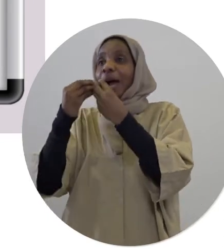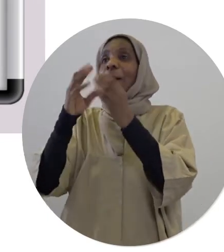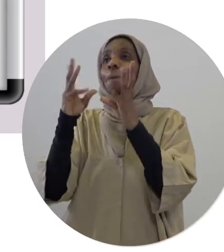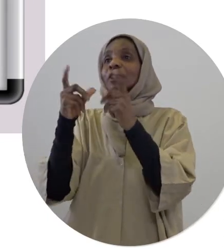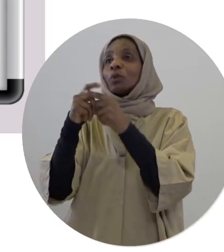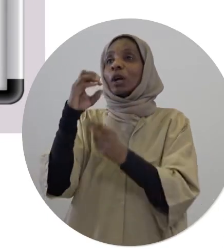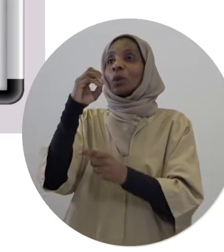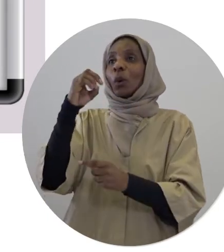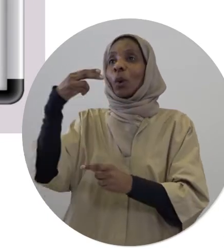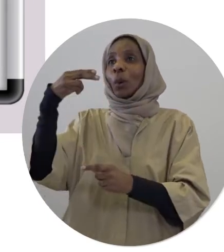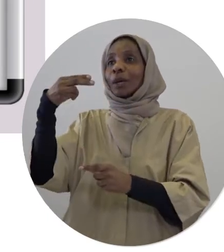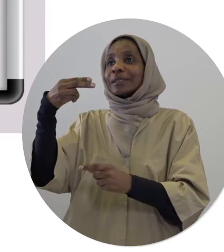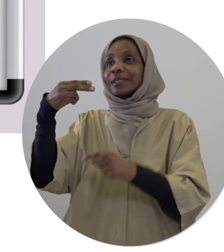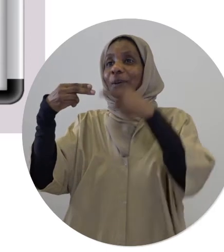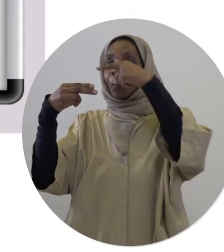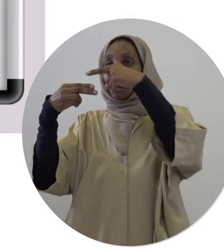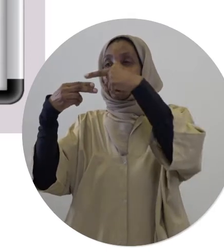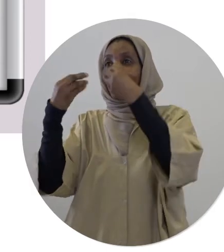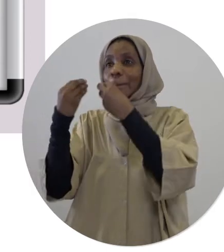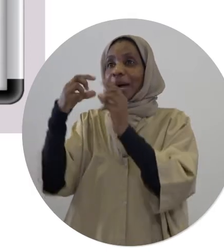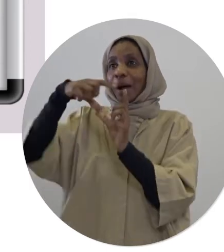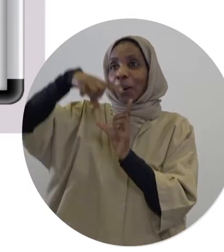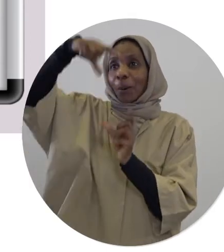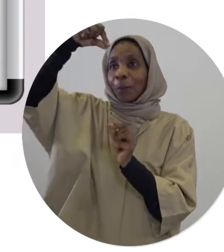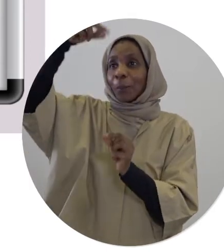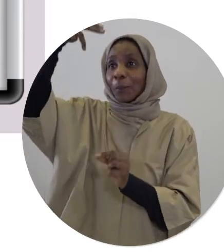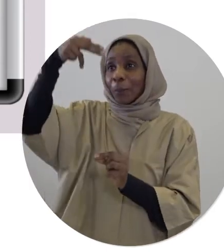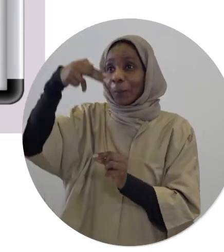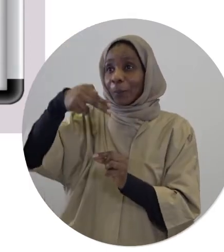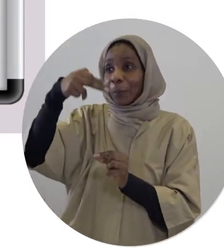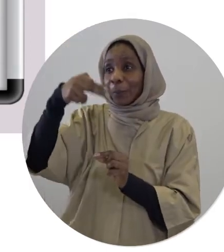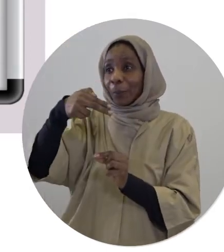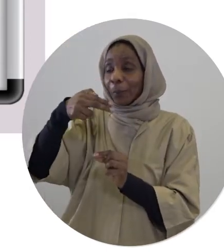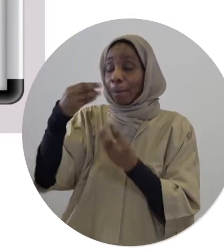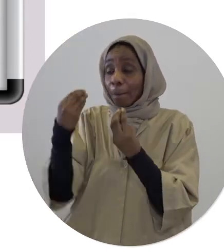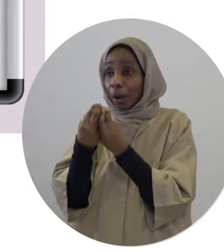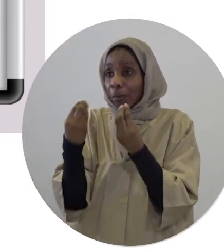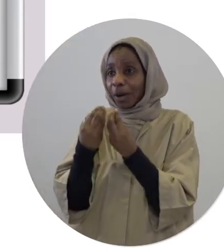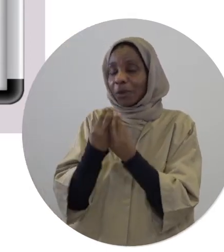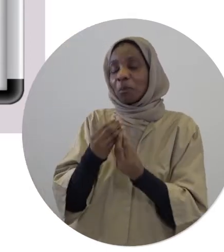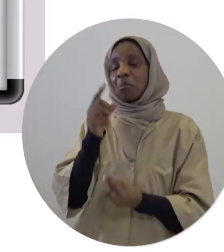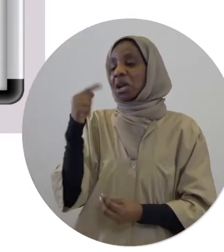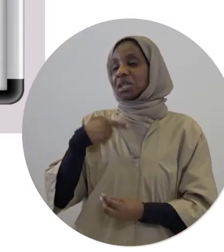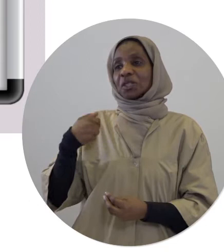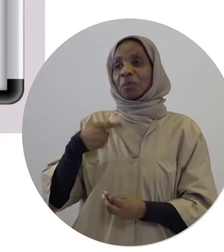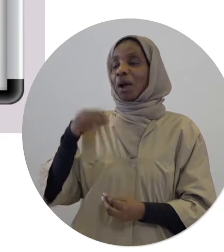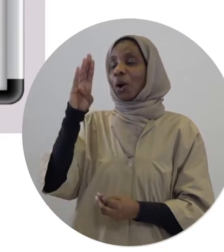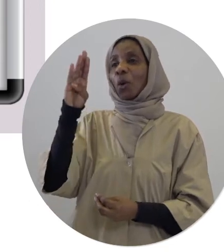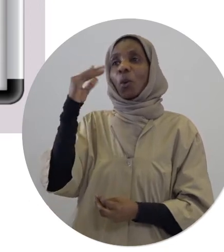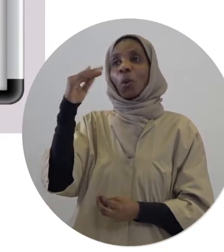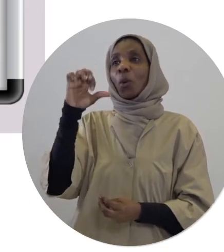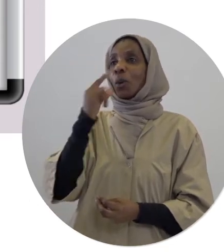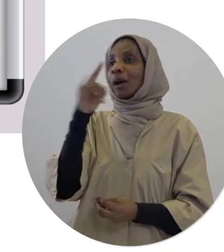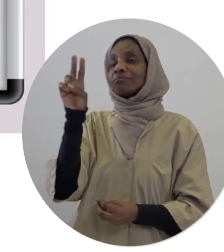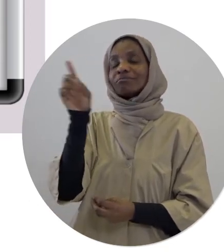مجموعة الهيدروكسيل وحلقة البنزين، فإن المركب الناتج لا يعتبر من الكحولات. لماذا